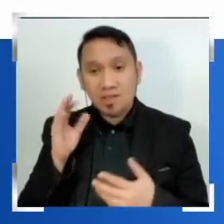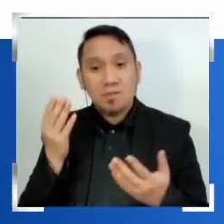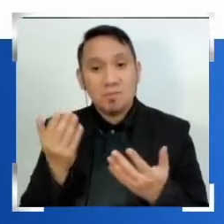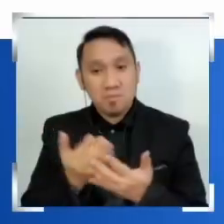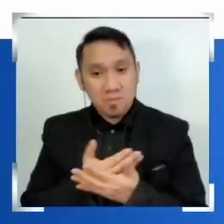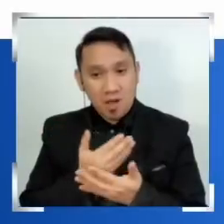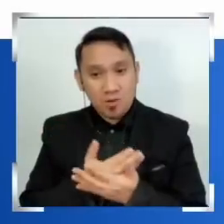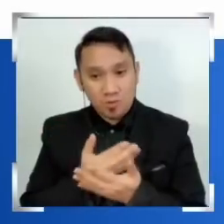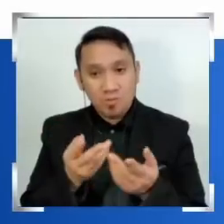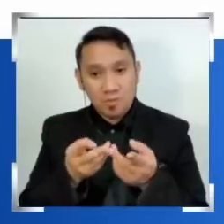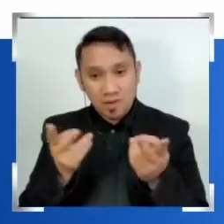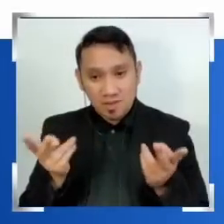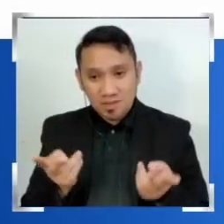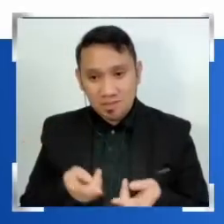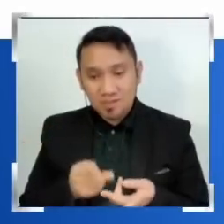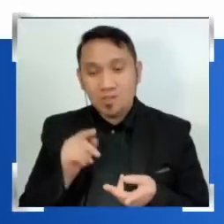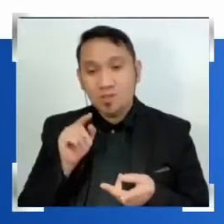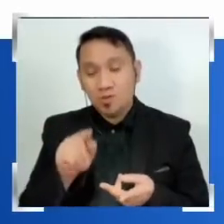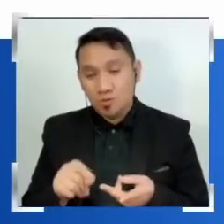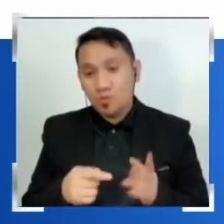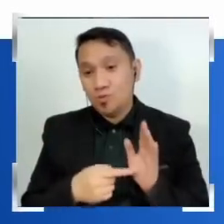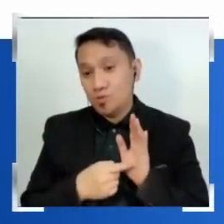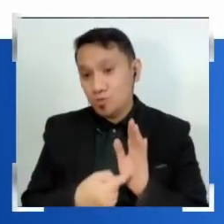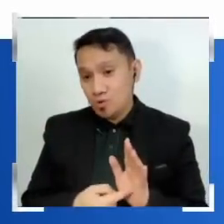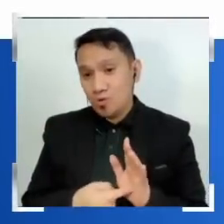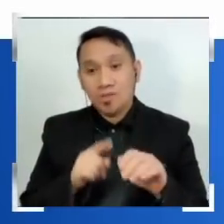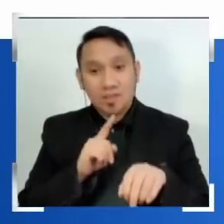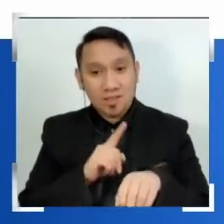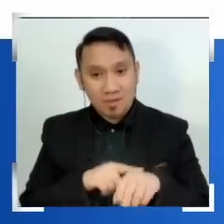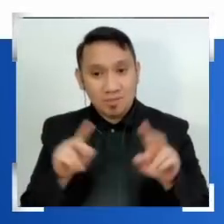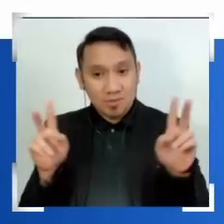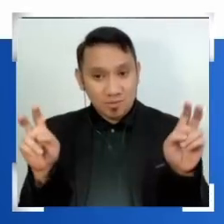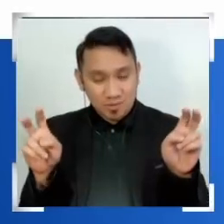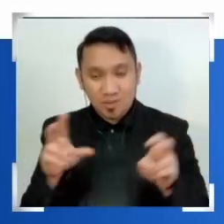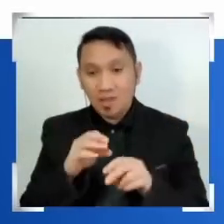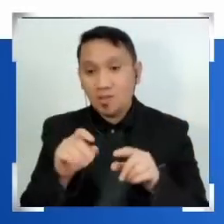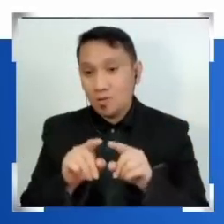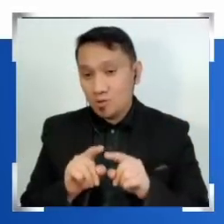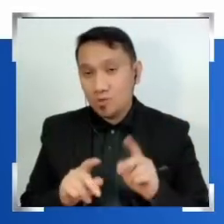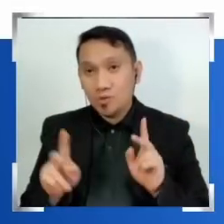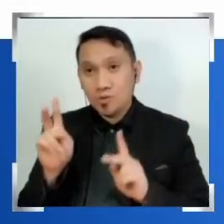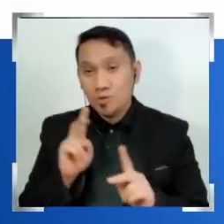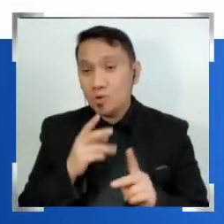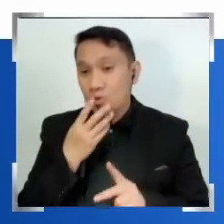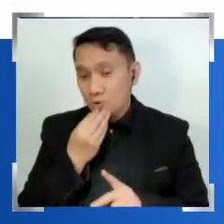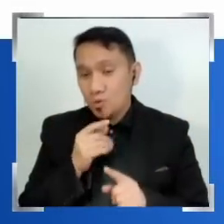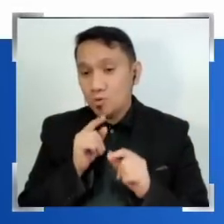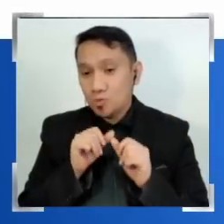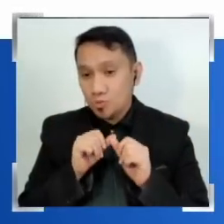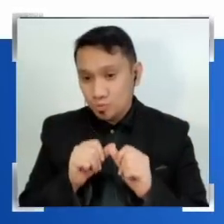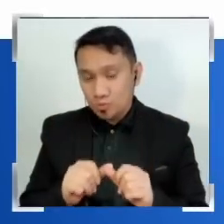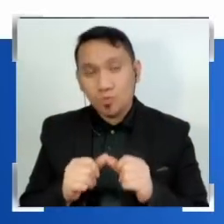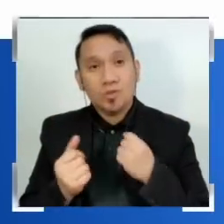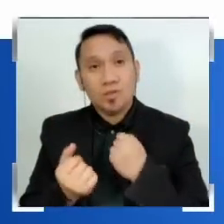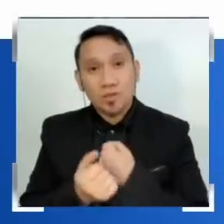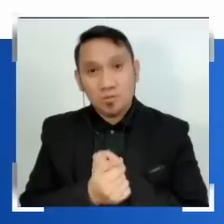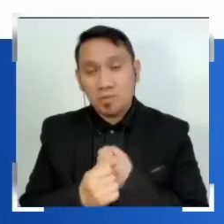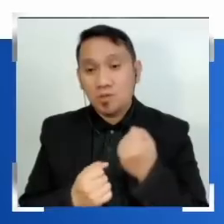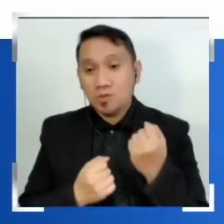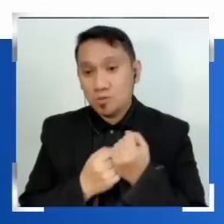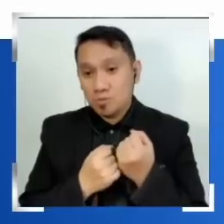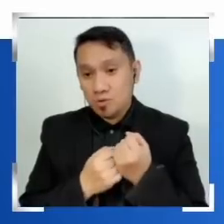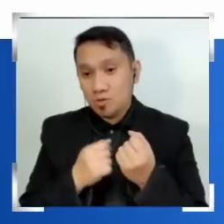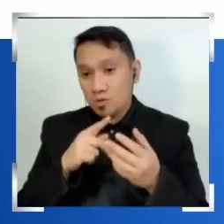Showtime. Nagpapasalamat din daw sila sa mga manonood na nagmamahal at sumusuporta sa programa.